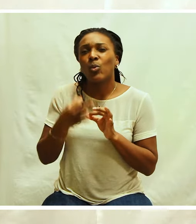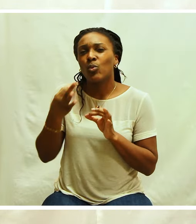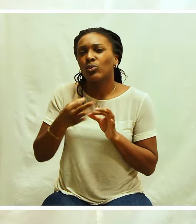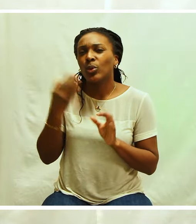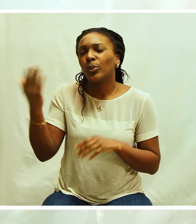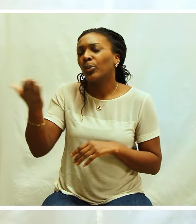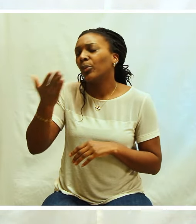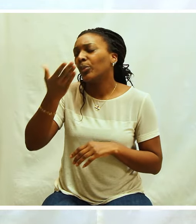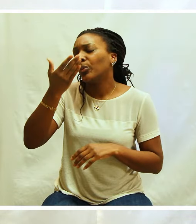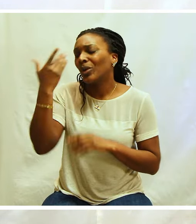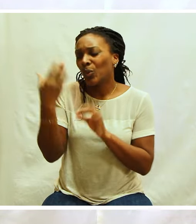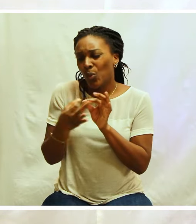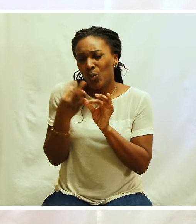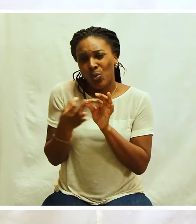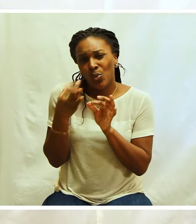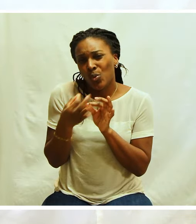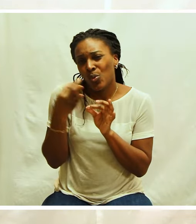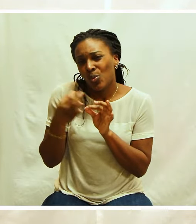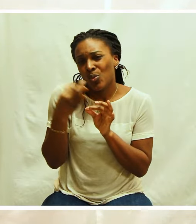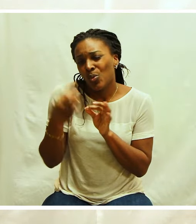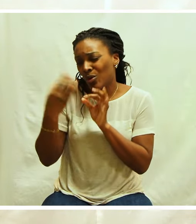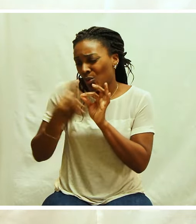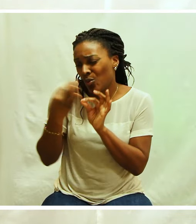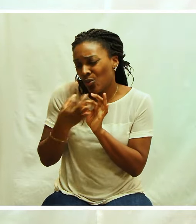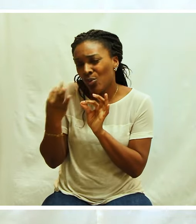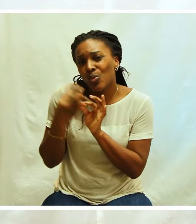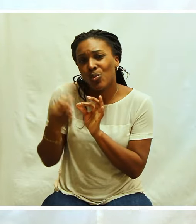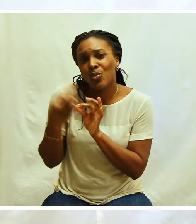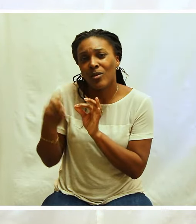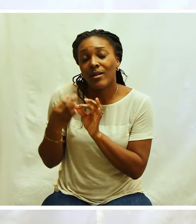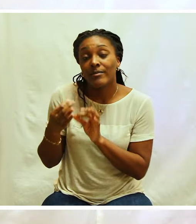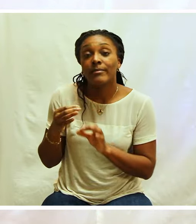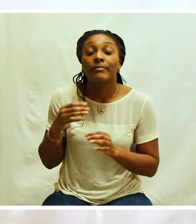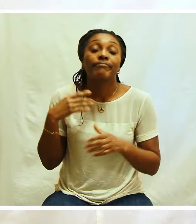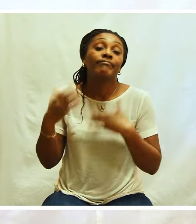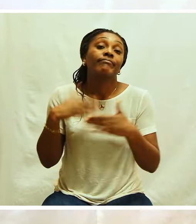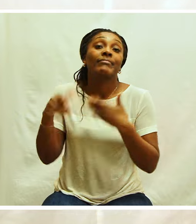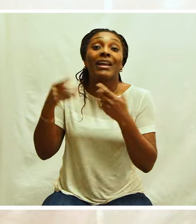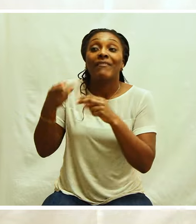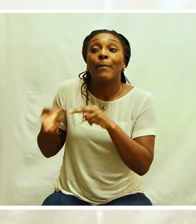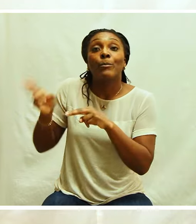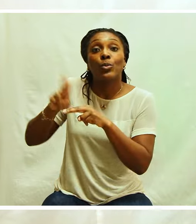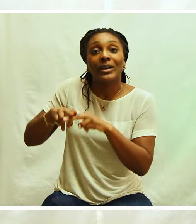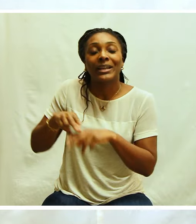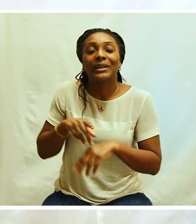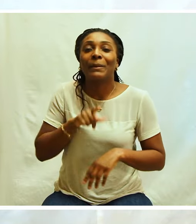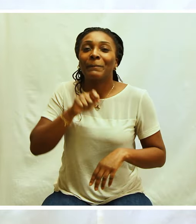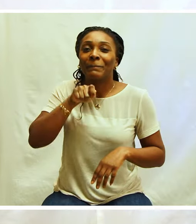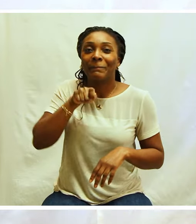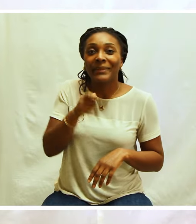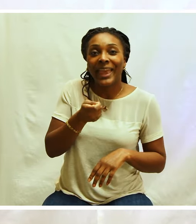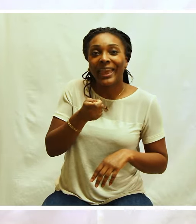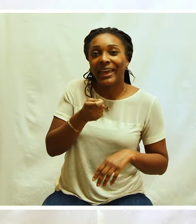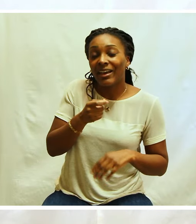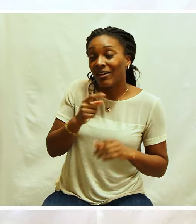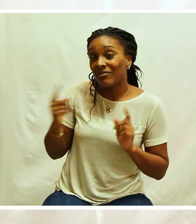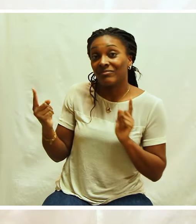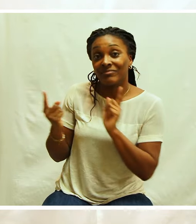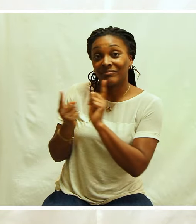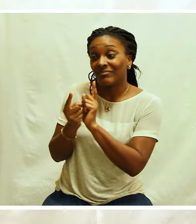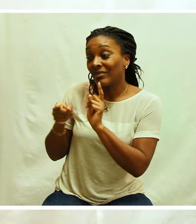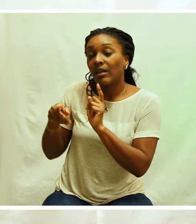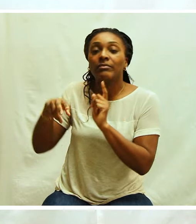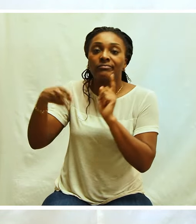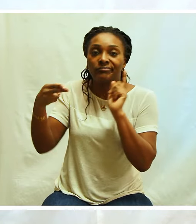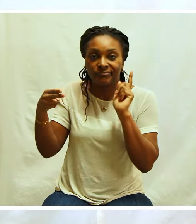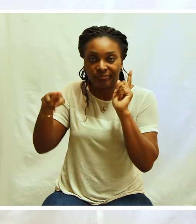couturière. Et la Bible nous dit que, par un moment, elle va décéder, que Pierre va aller la trouver, qu'il va prier pour elle, elle va